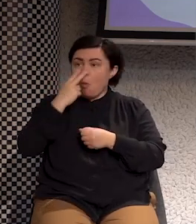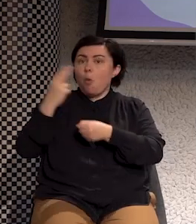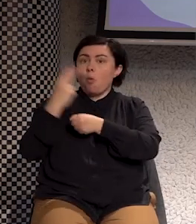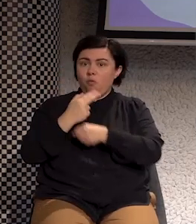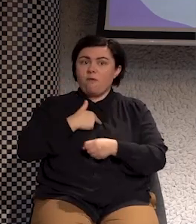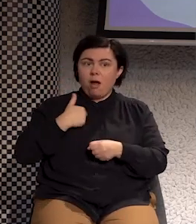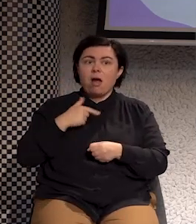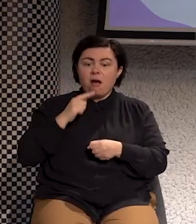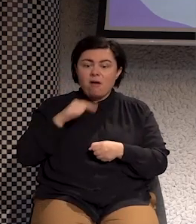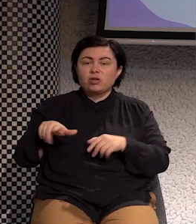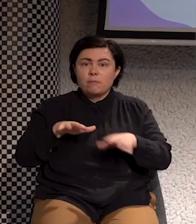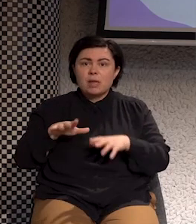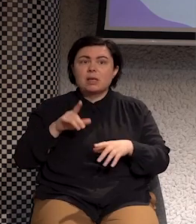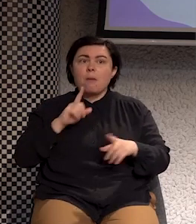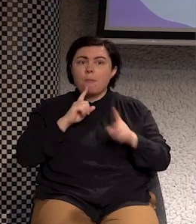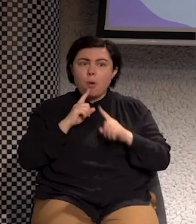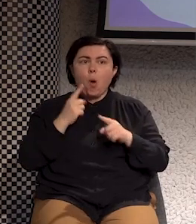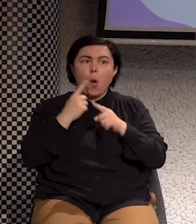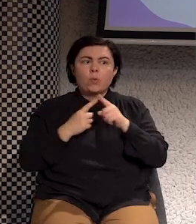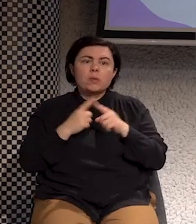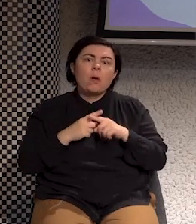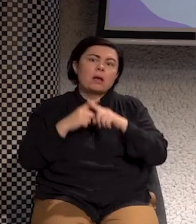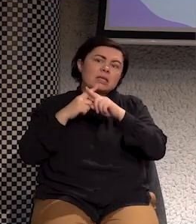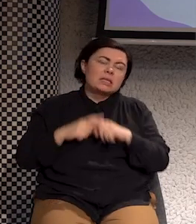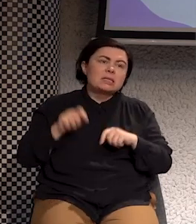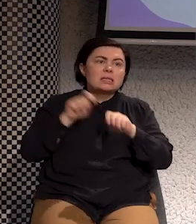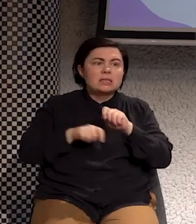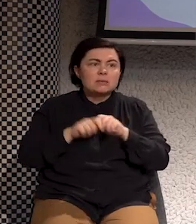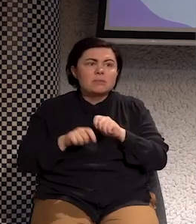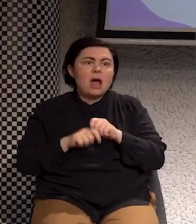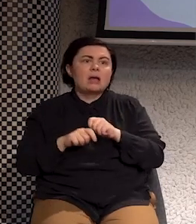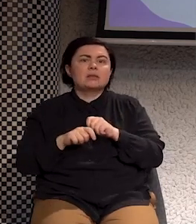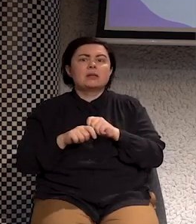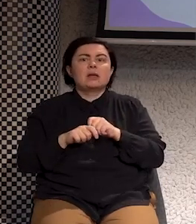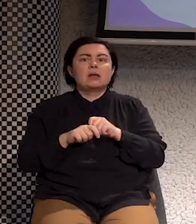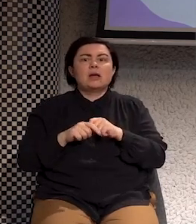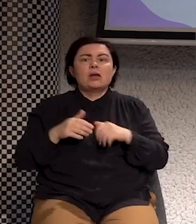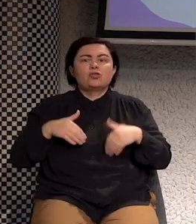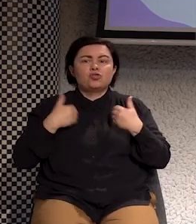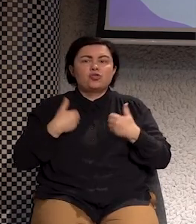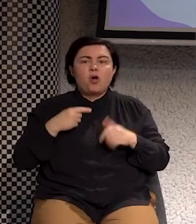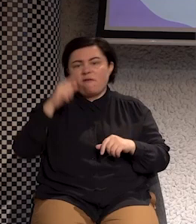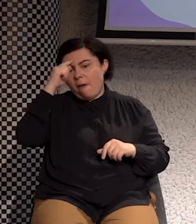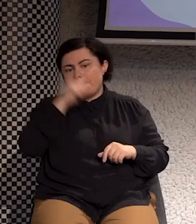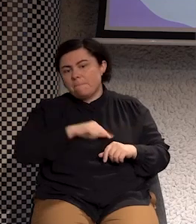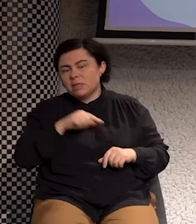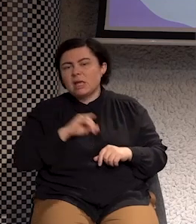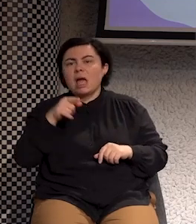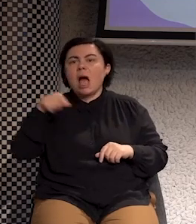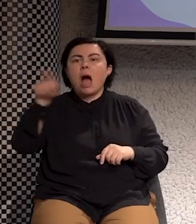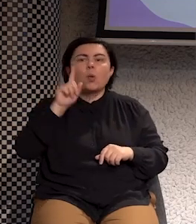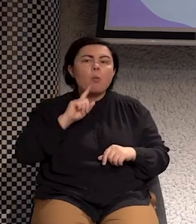przestrzeń, żeby to poeksplorować, to trochę testujemy te zdrowie psychiczne, w sensie sprawdzamy, jak oni sobie